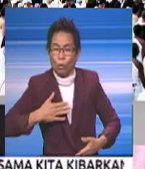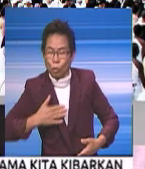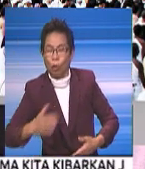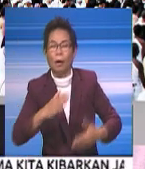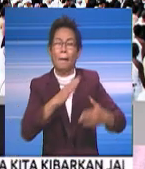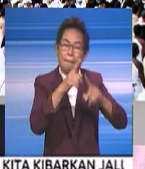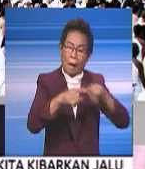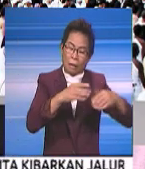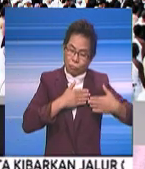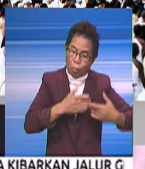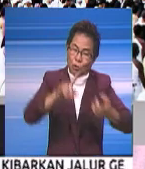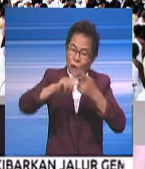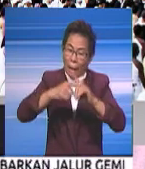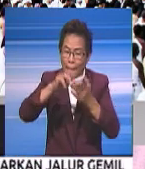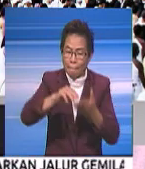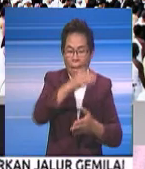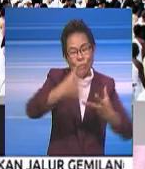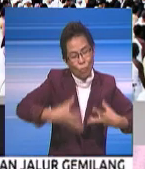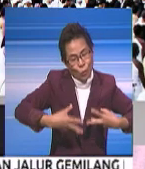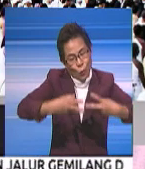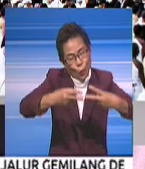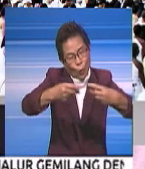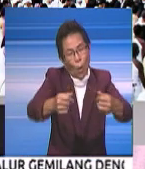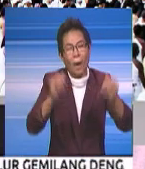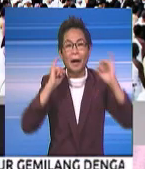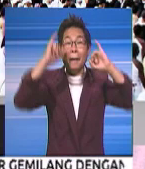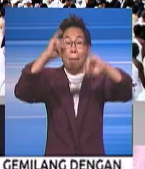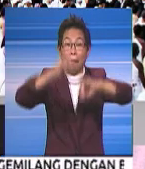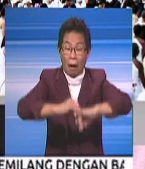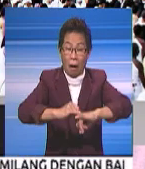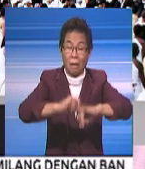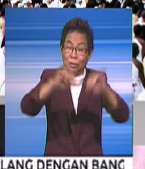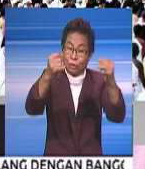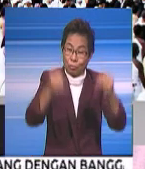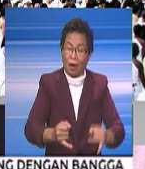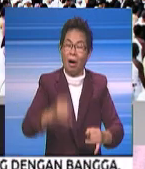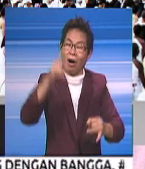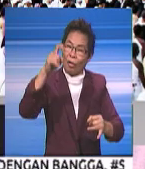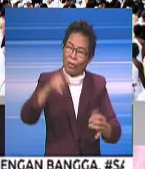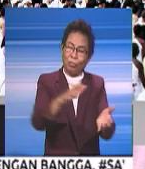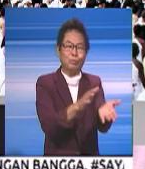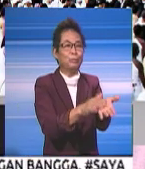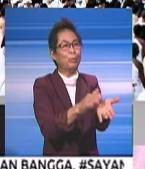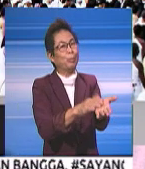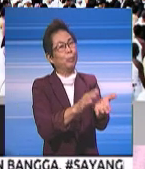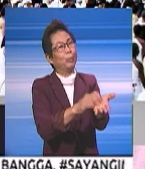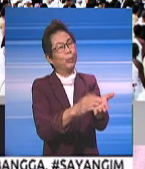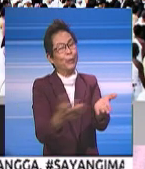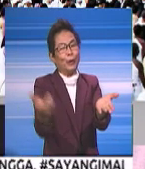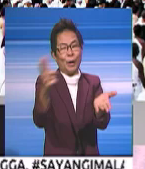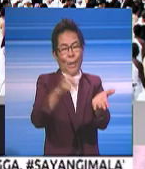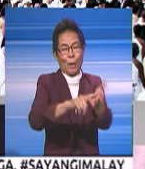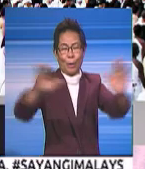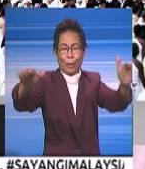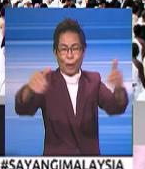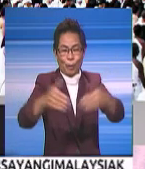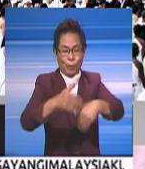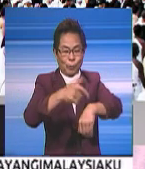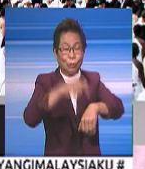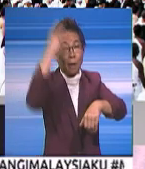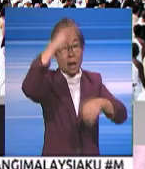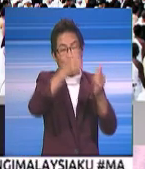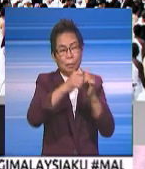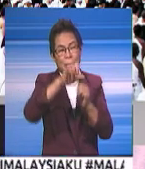sahabat maktab dalam membantu melancarkan perjalanan ibadah para jemaah wajar dipuji. Ikuti laporan penutup musim haji